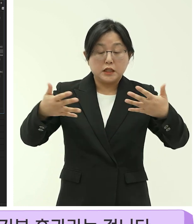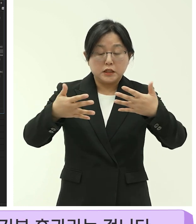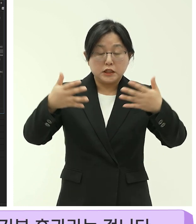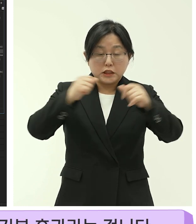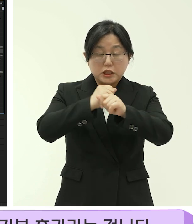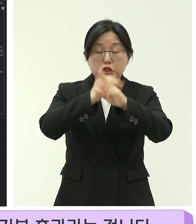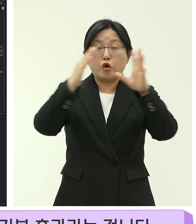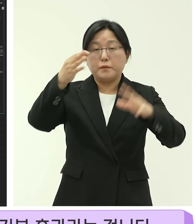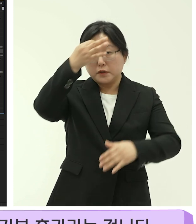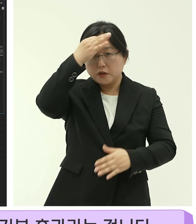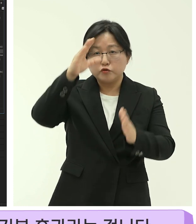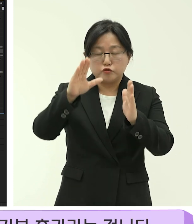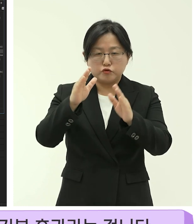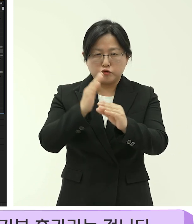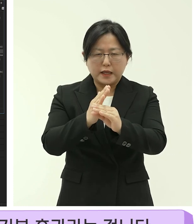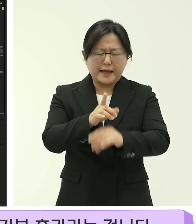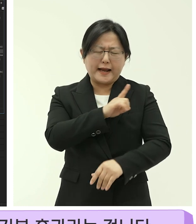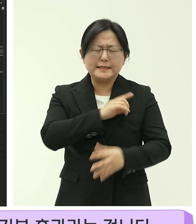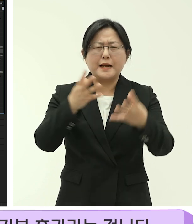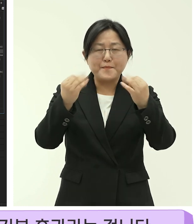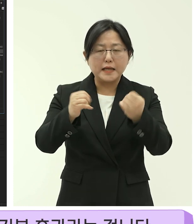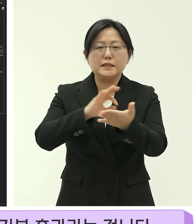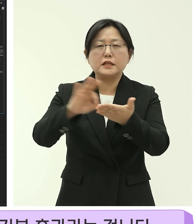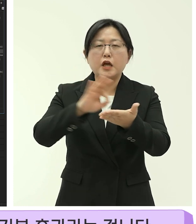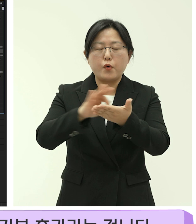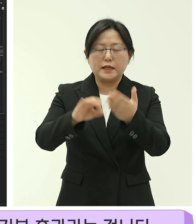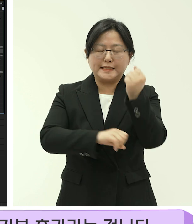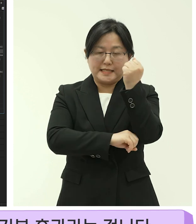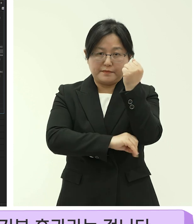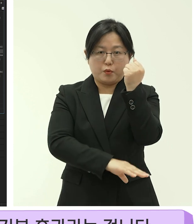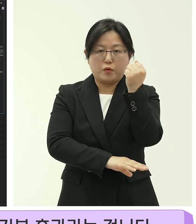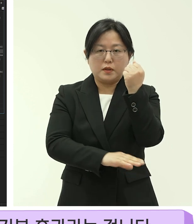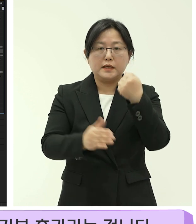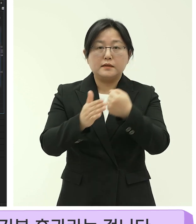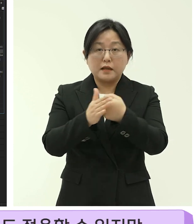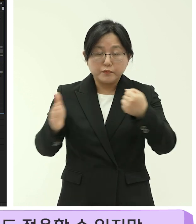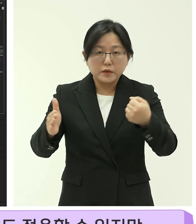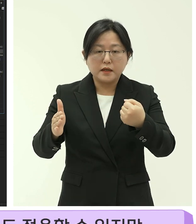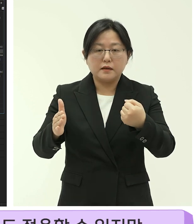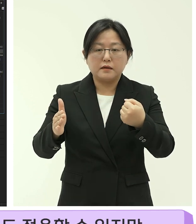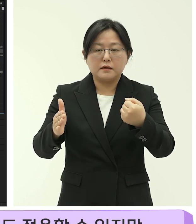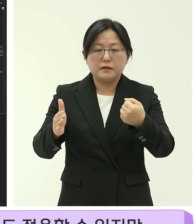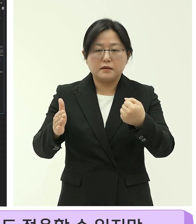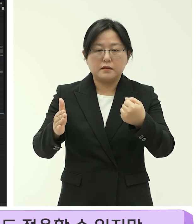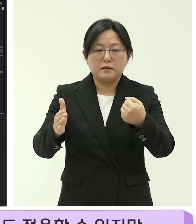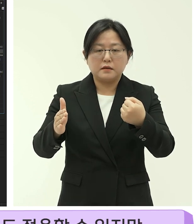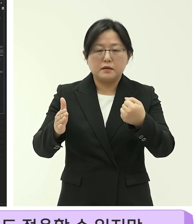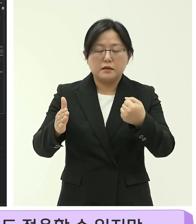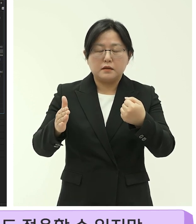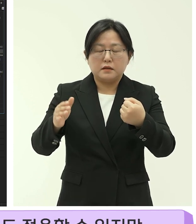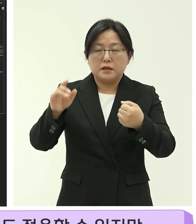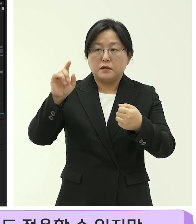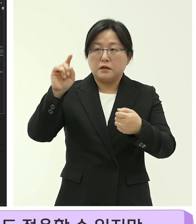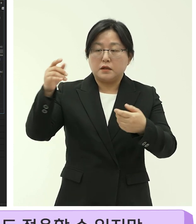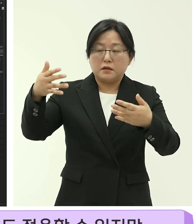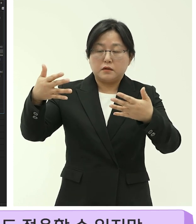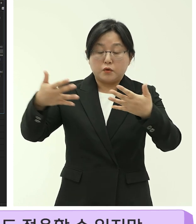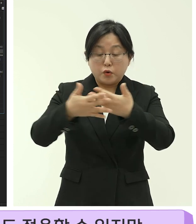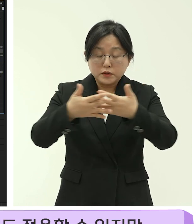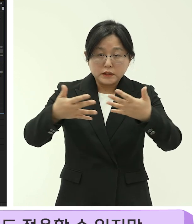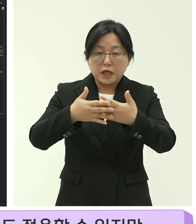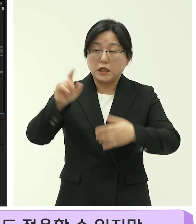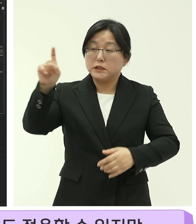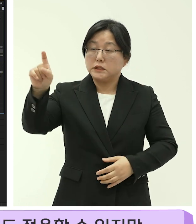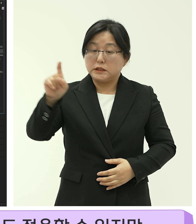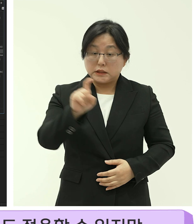이건 디졸브 효과 중에서도 가장 자주 사용하는 기본 효과라는 겁니다. 따라서 이 교차